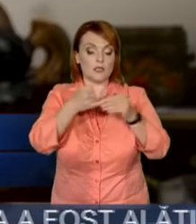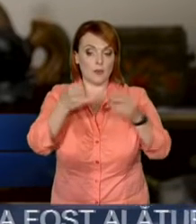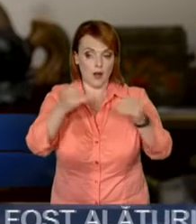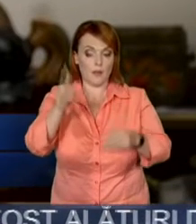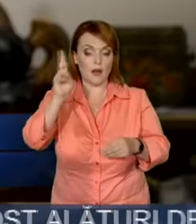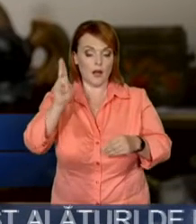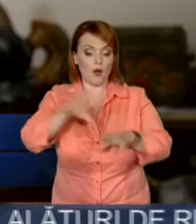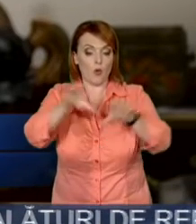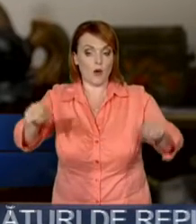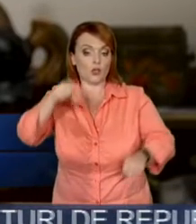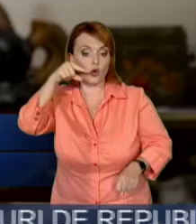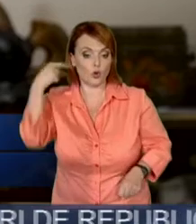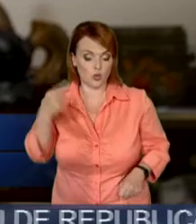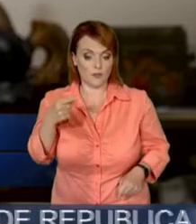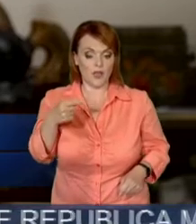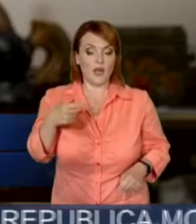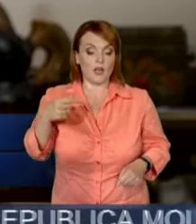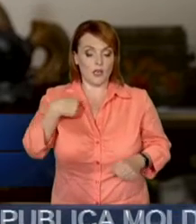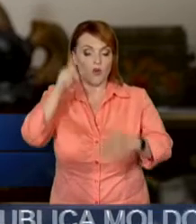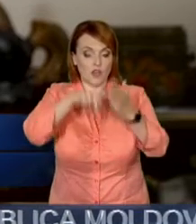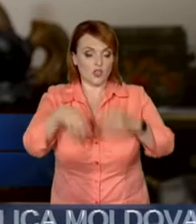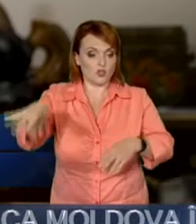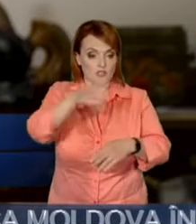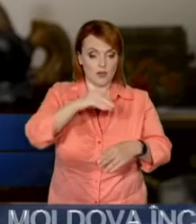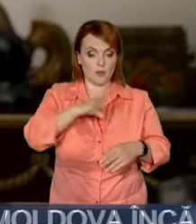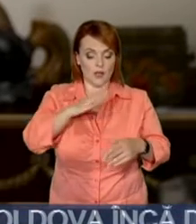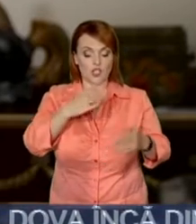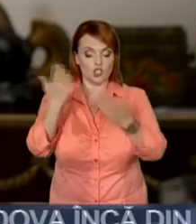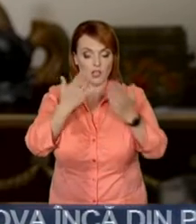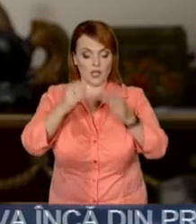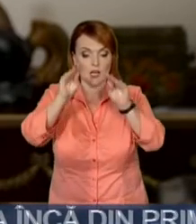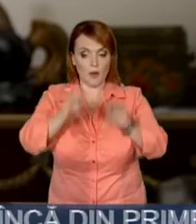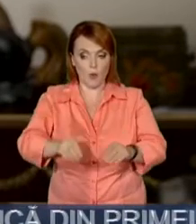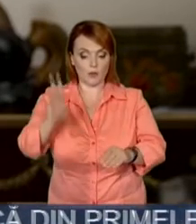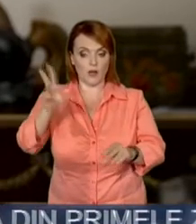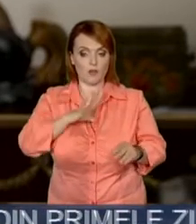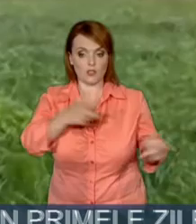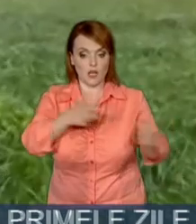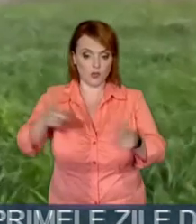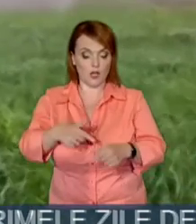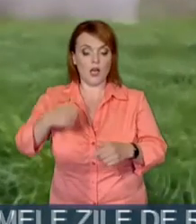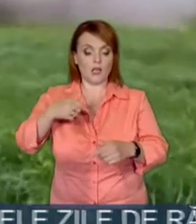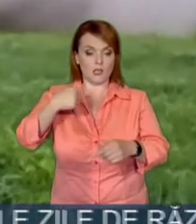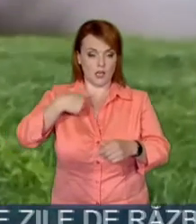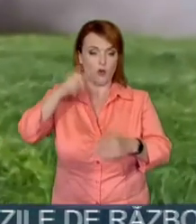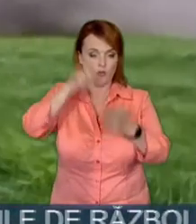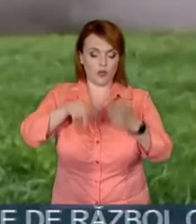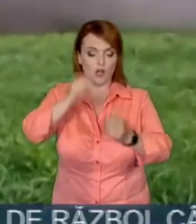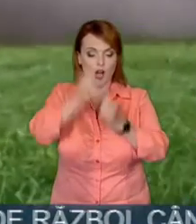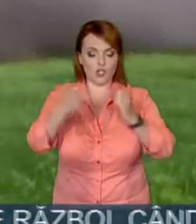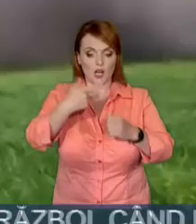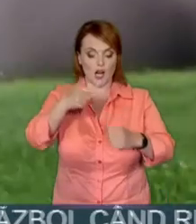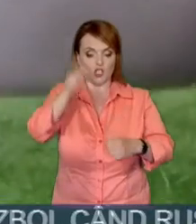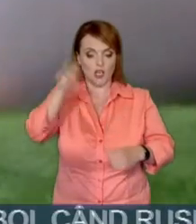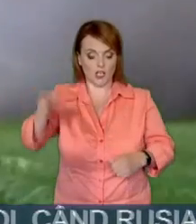Probabil cu toții ați văzut deja rapoartele despre activitatea apărătorilor ucraineni și cred că fiecare cetățean se simte mândru de